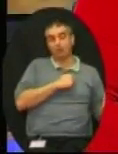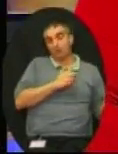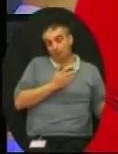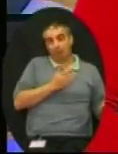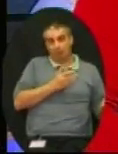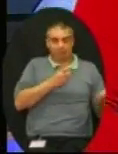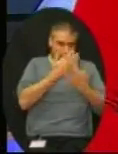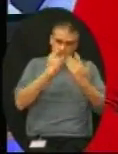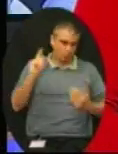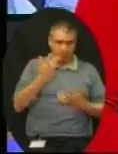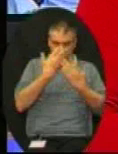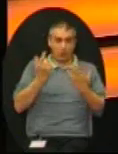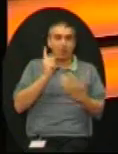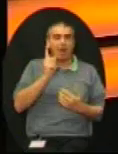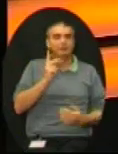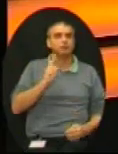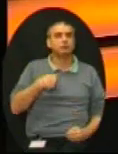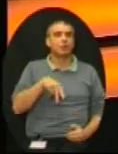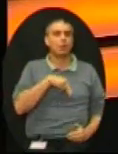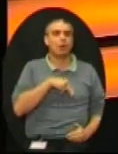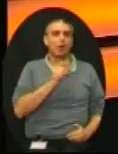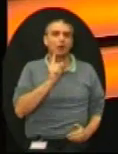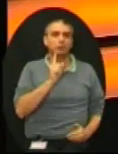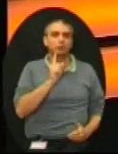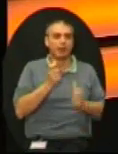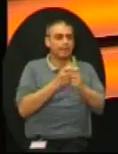זה אני חושב ברור לכל, אבל מצד שני יש לנו אחריות